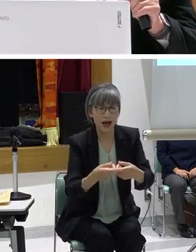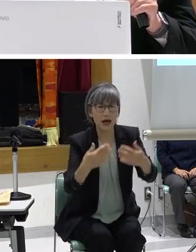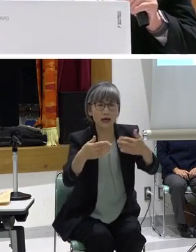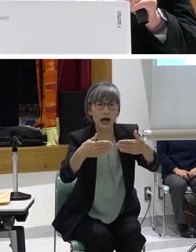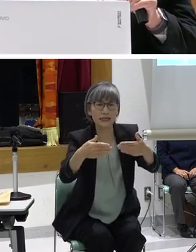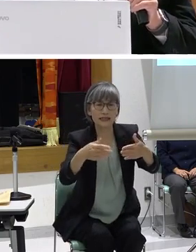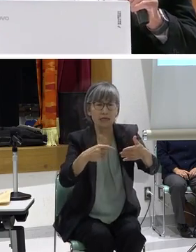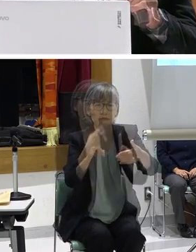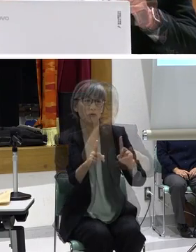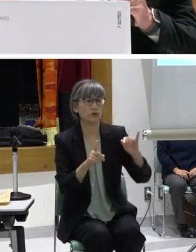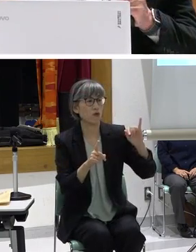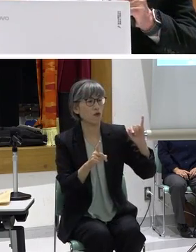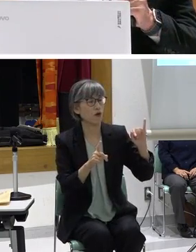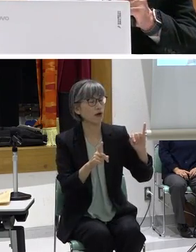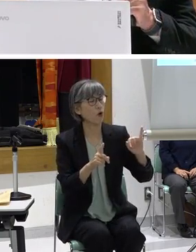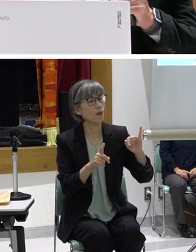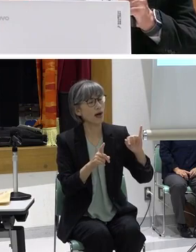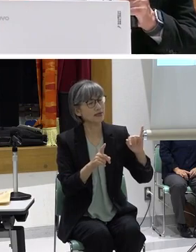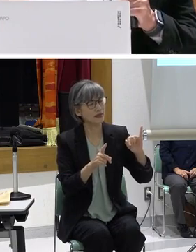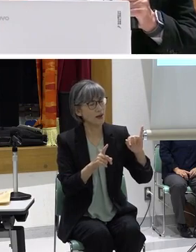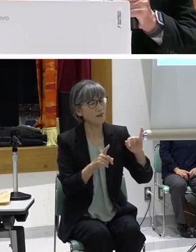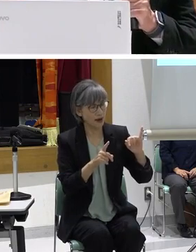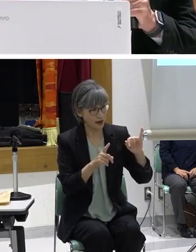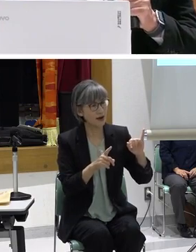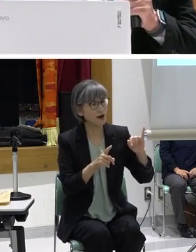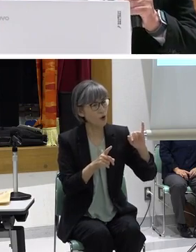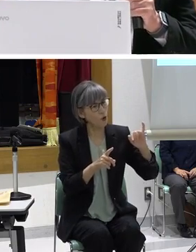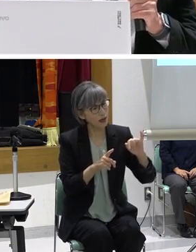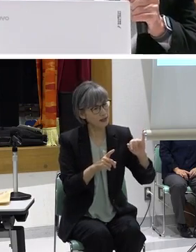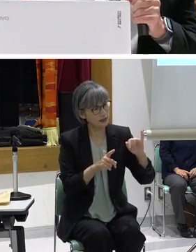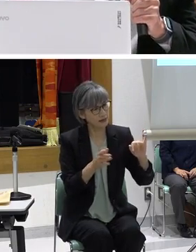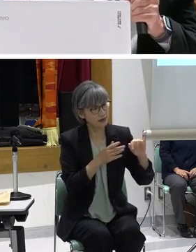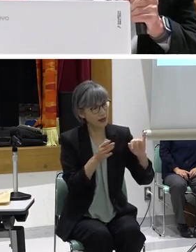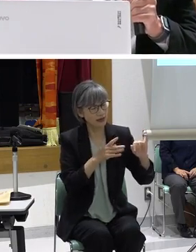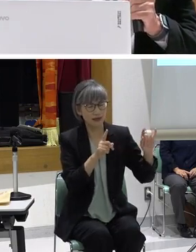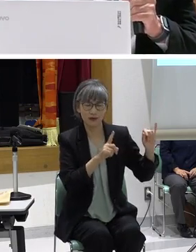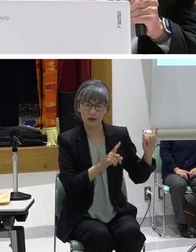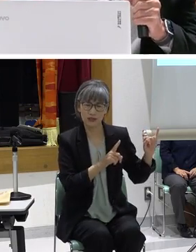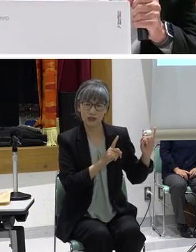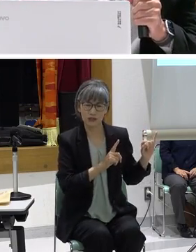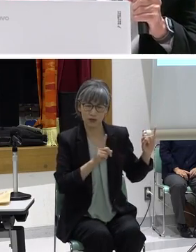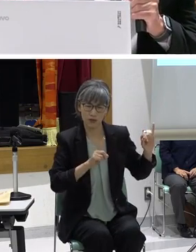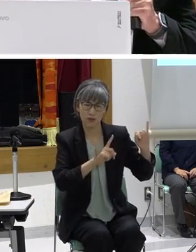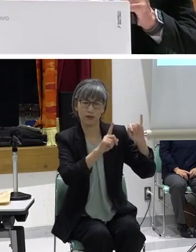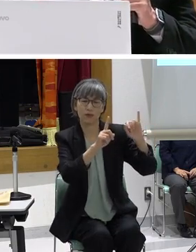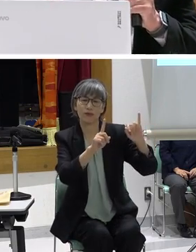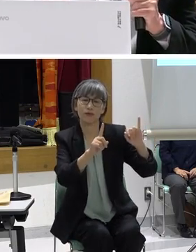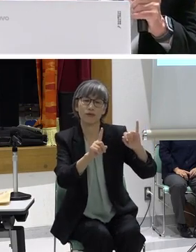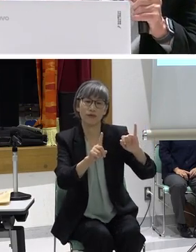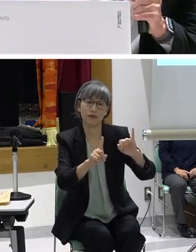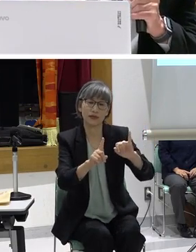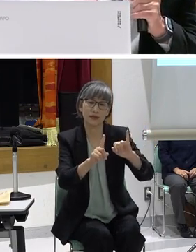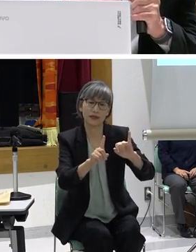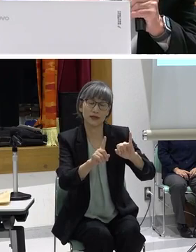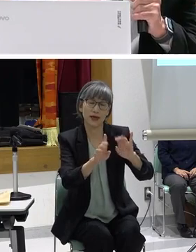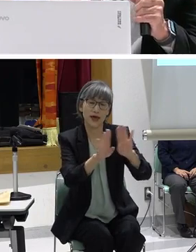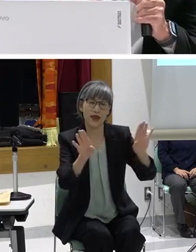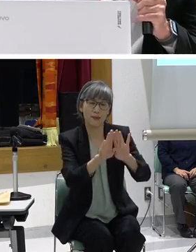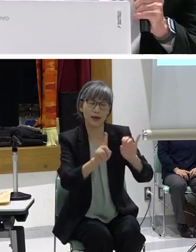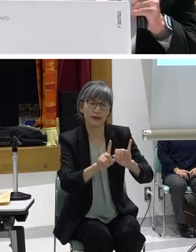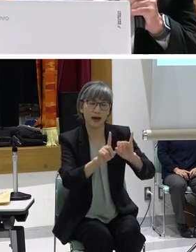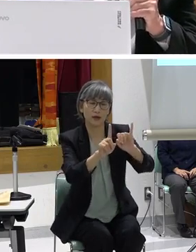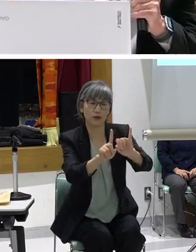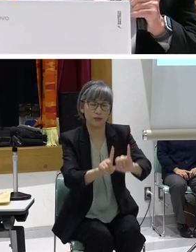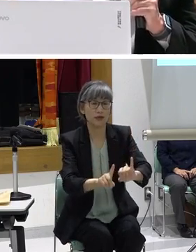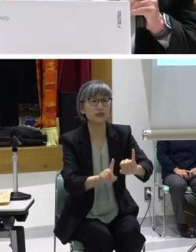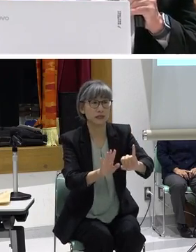で、一緒にその中年の女性の方と一緒に乗ろうとしてて、で一緒に